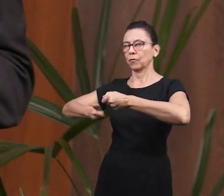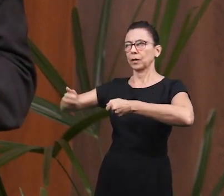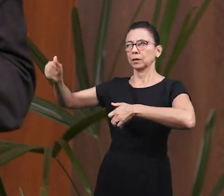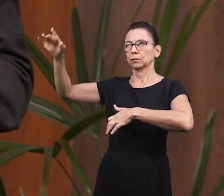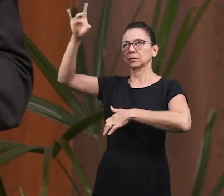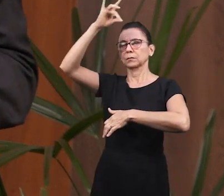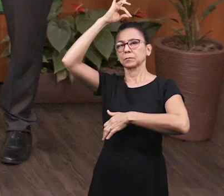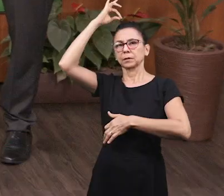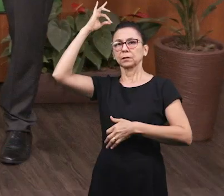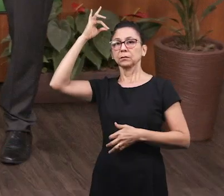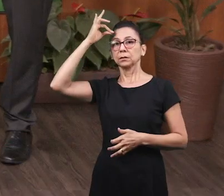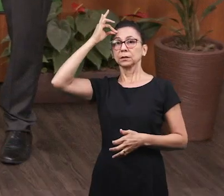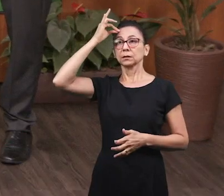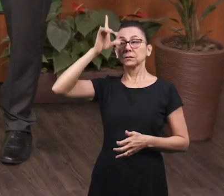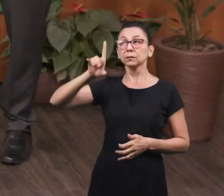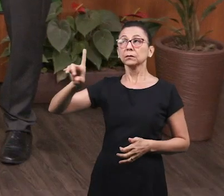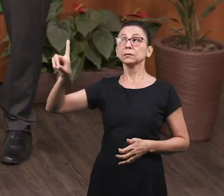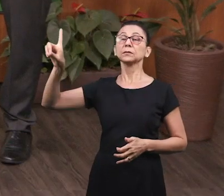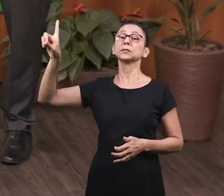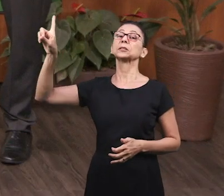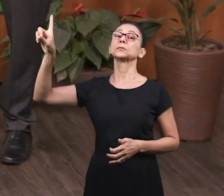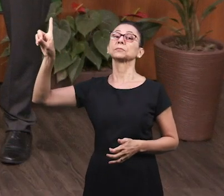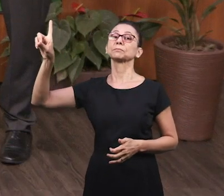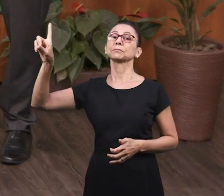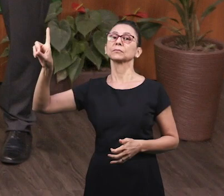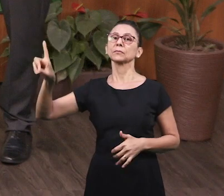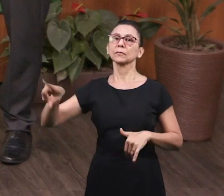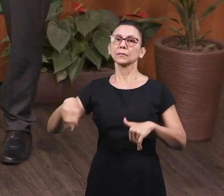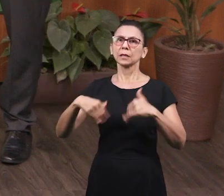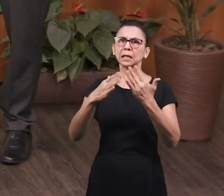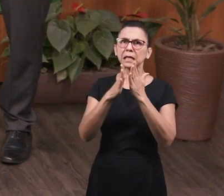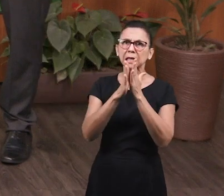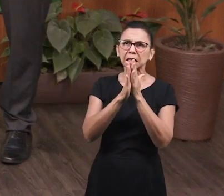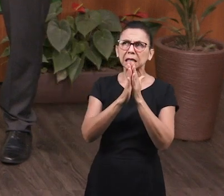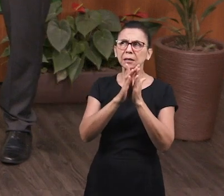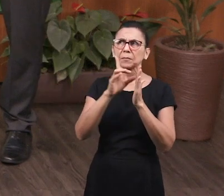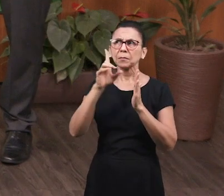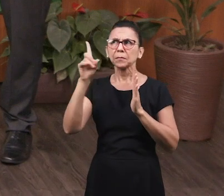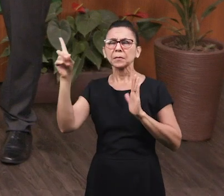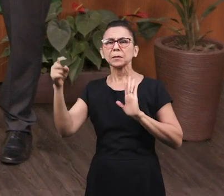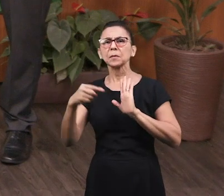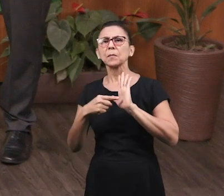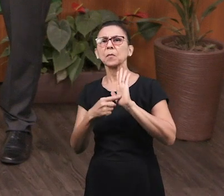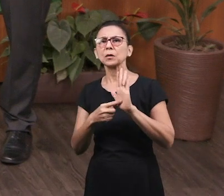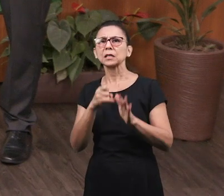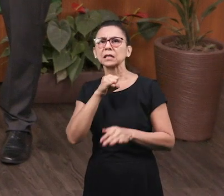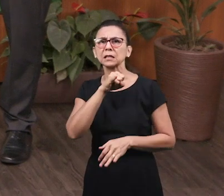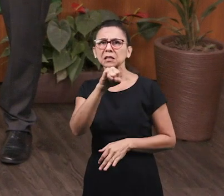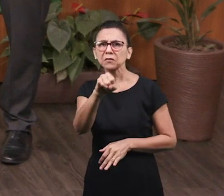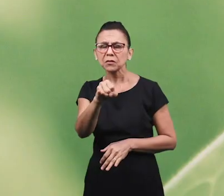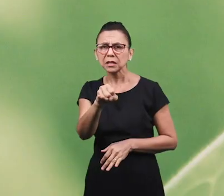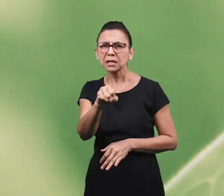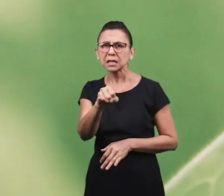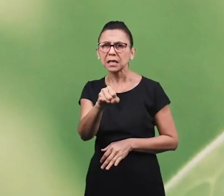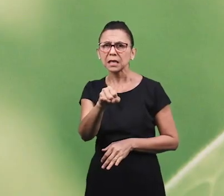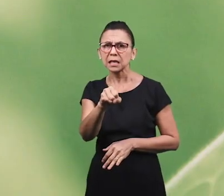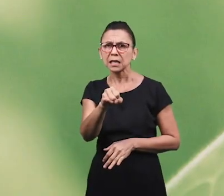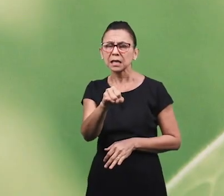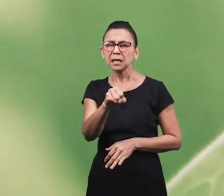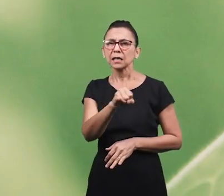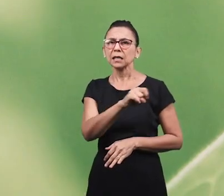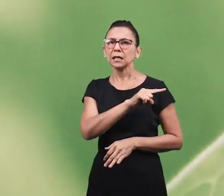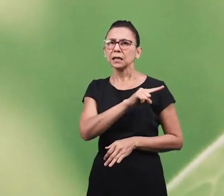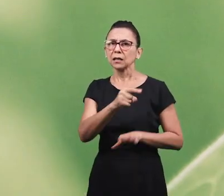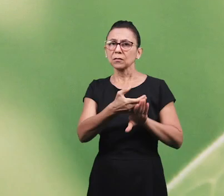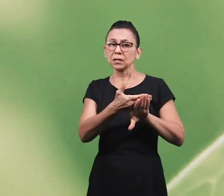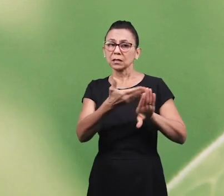Dieu. Et la parole dit que sans sanctification, personne verra le